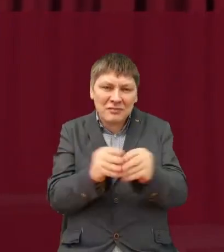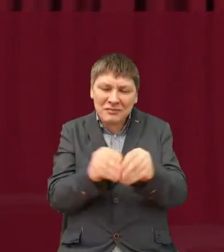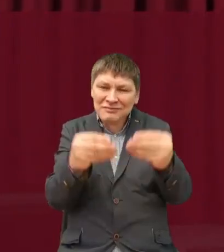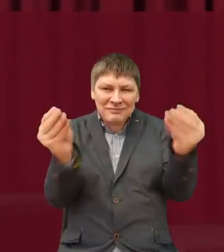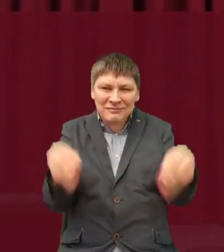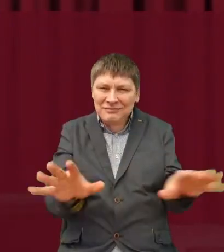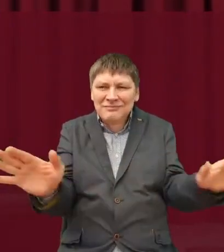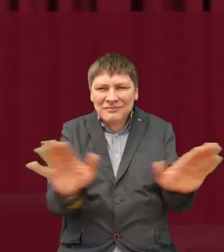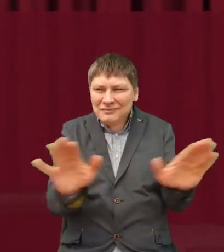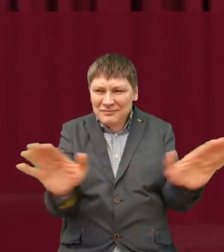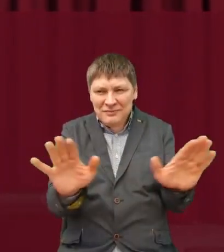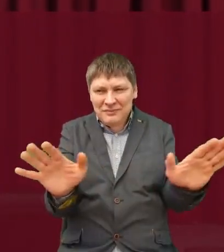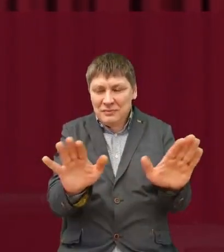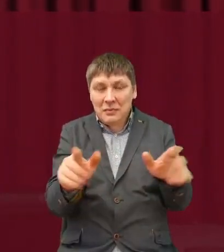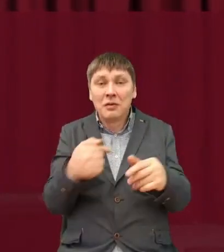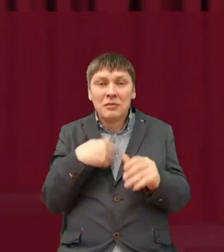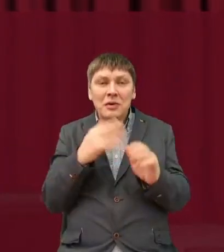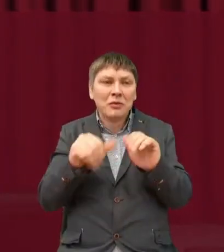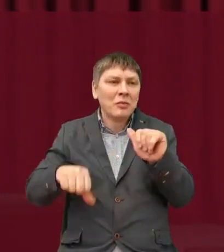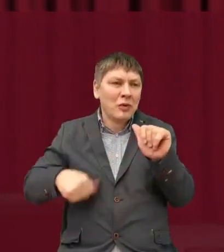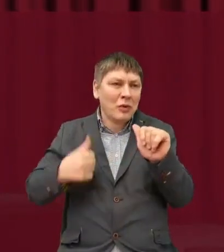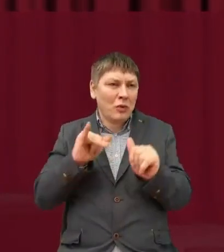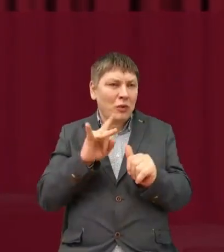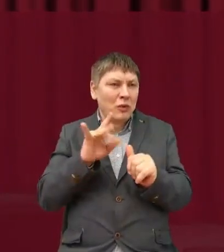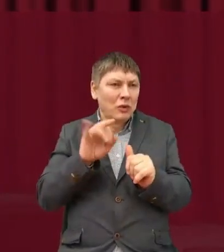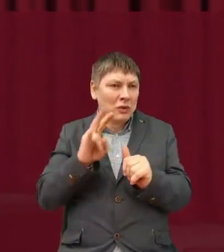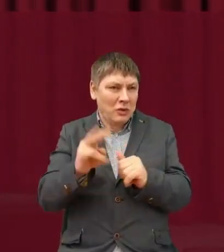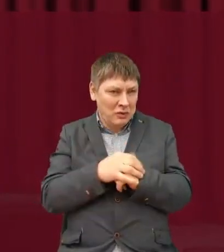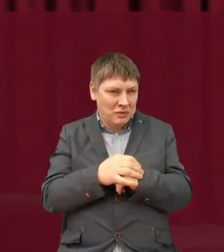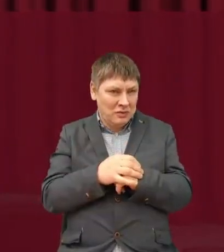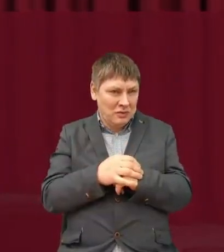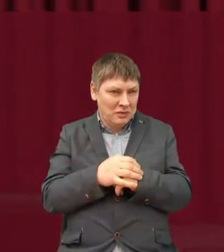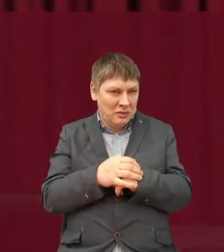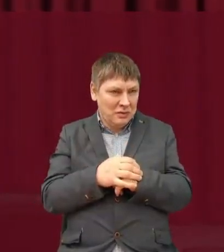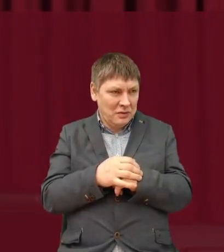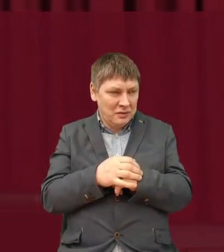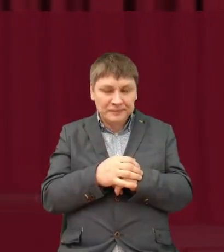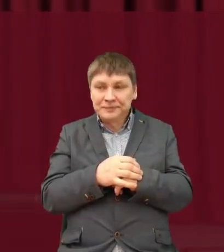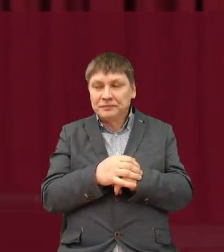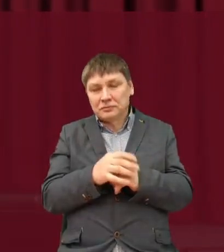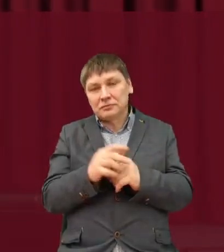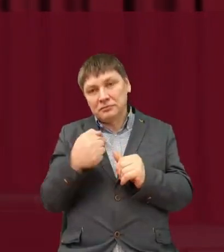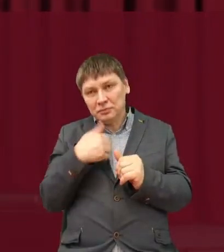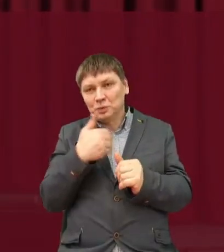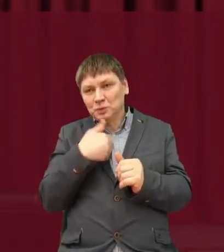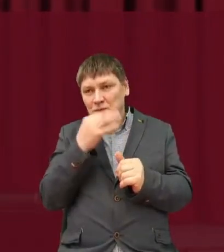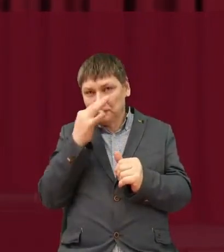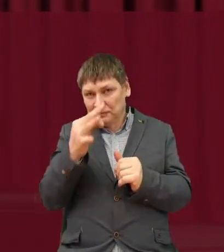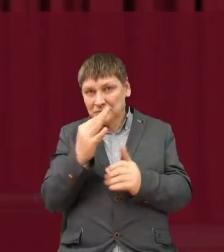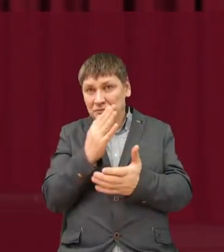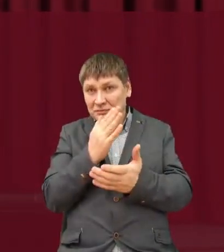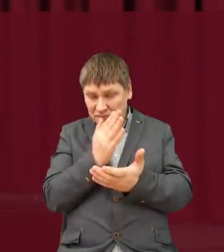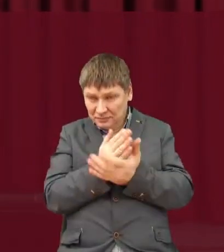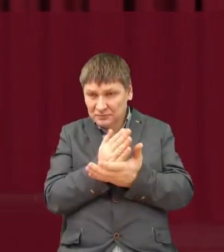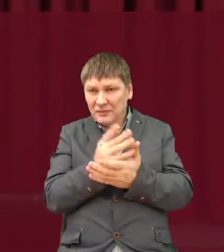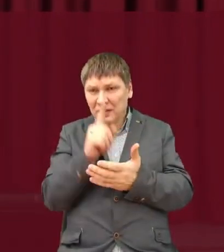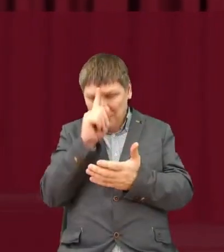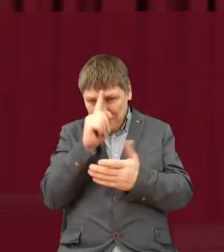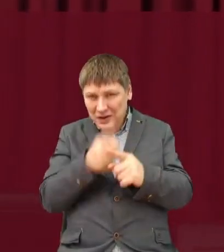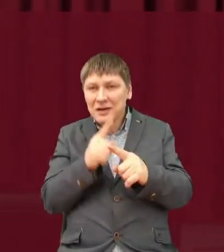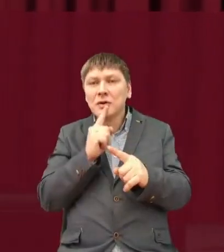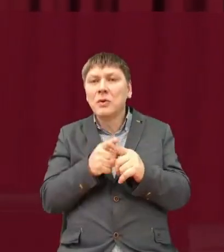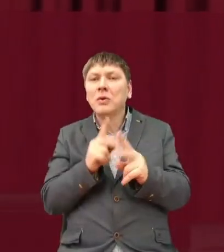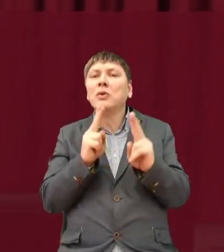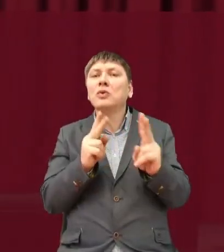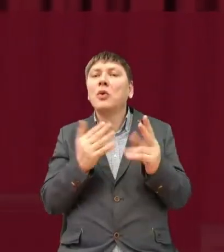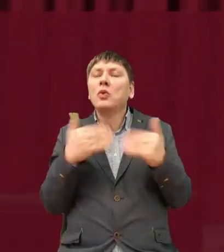мы понесем урон Конечно я хотел бы сделать акцент говоря о тех братьях и сестрах которые